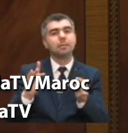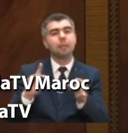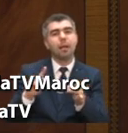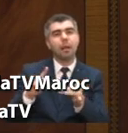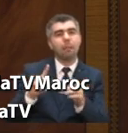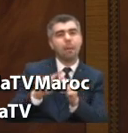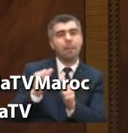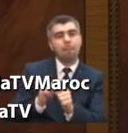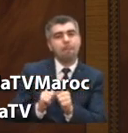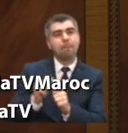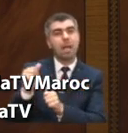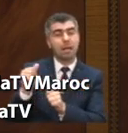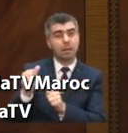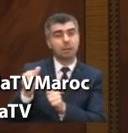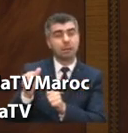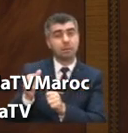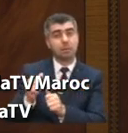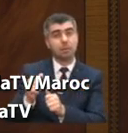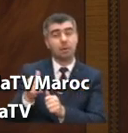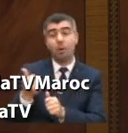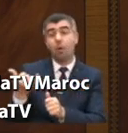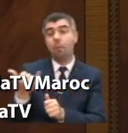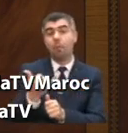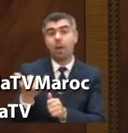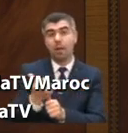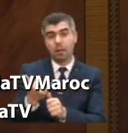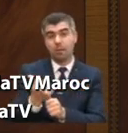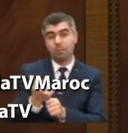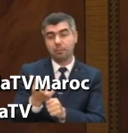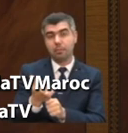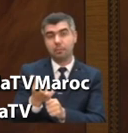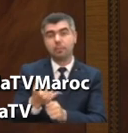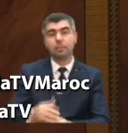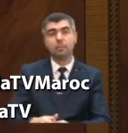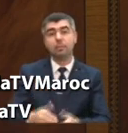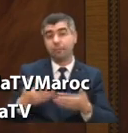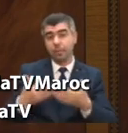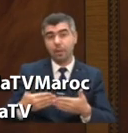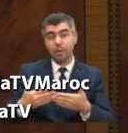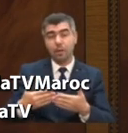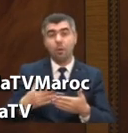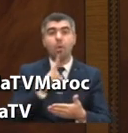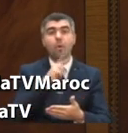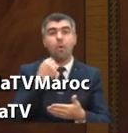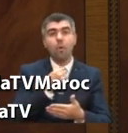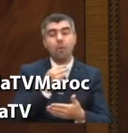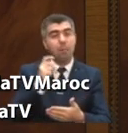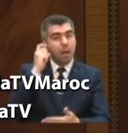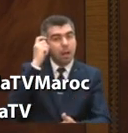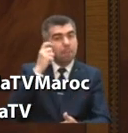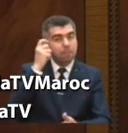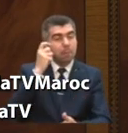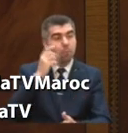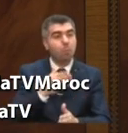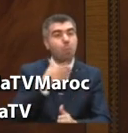بعد. هذا البعد اليوم بينا على أنه أصبح ضرورة ولم يعد اختيارا، وعلى الحكومة أن تفكر جادة في استثماره